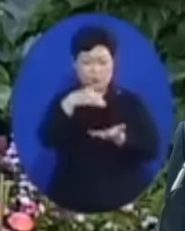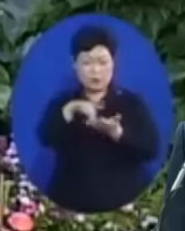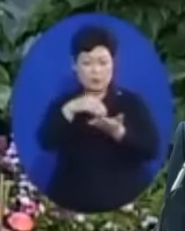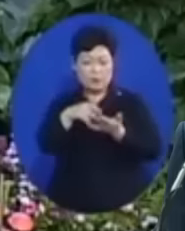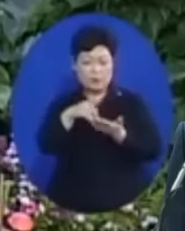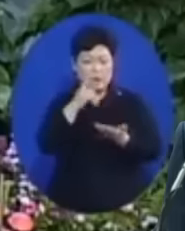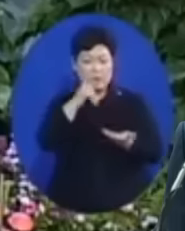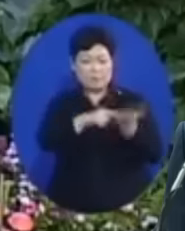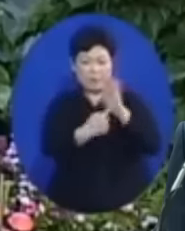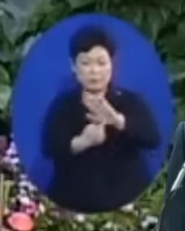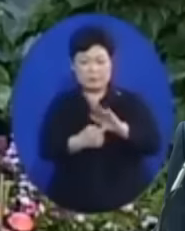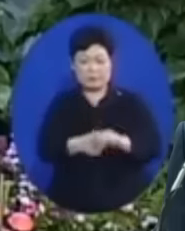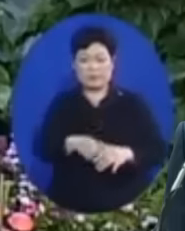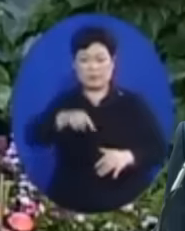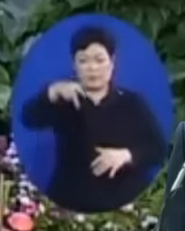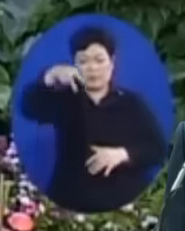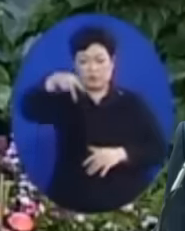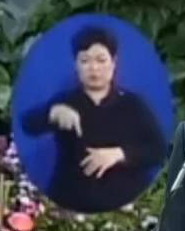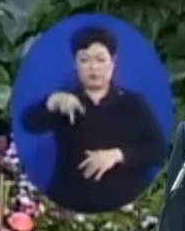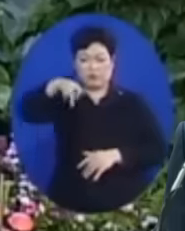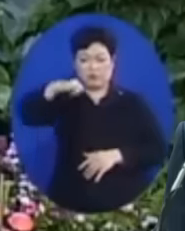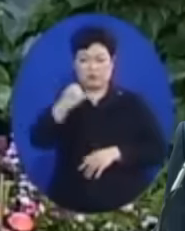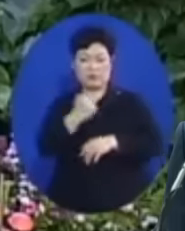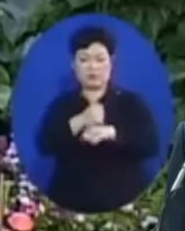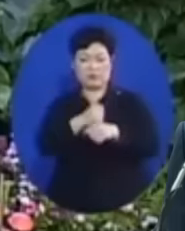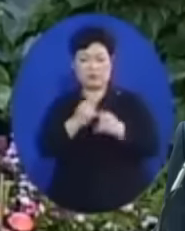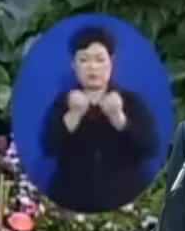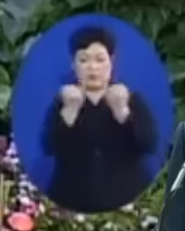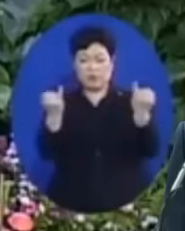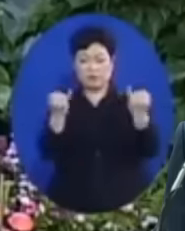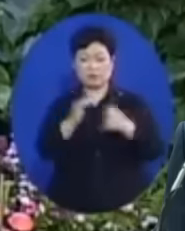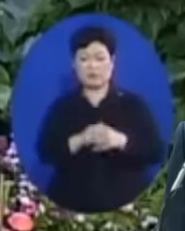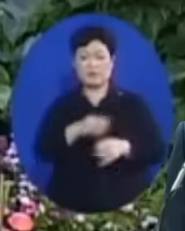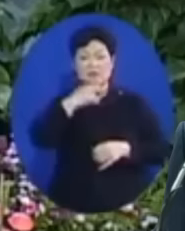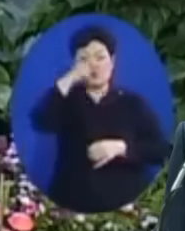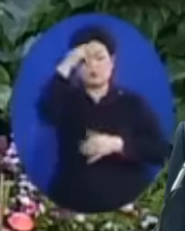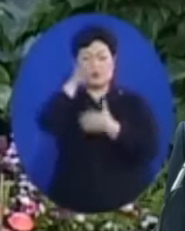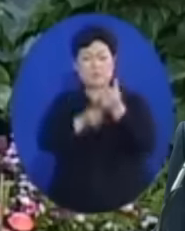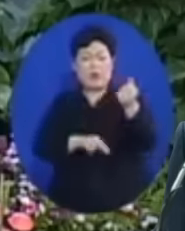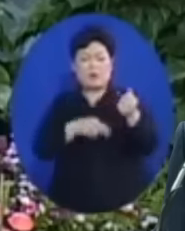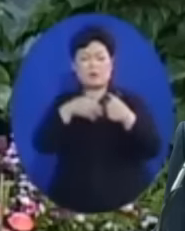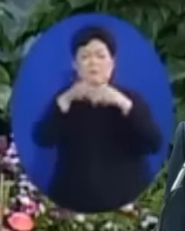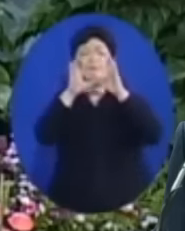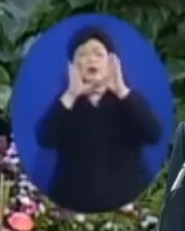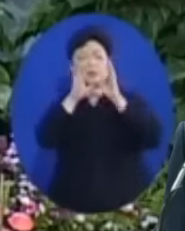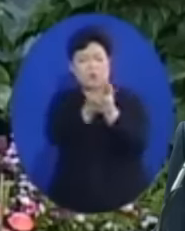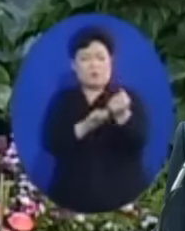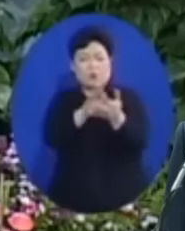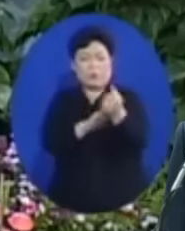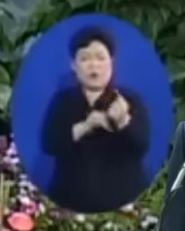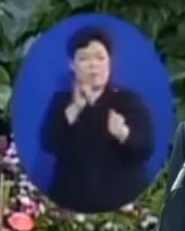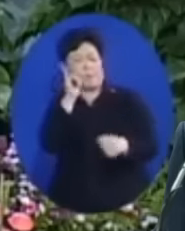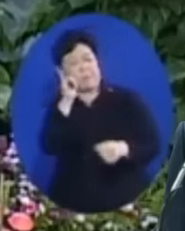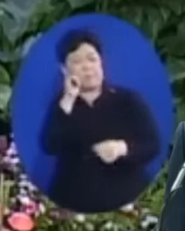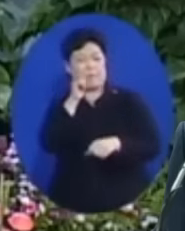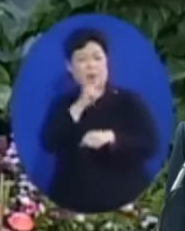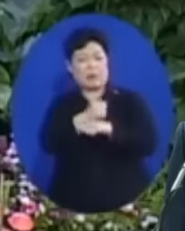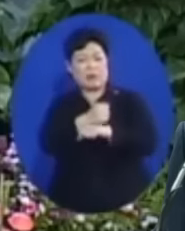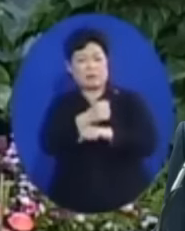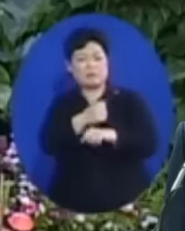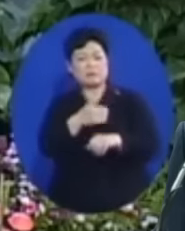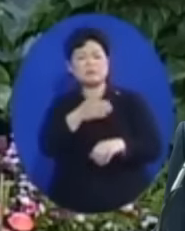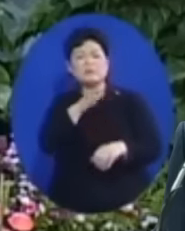발표했습니다. 주크라고 하는 네덜란드에서 이민 오는 한 여자는 술을 팔고 마시며 도박을 하고 마약을 하는